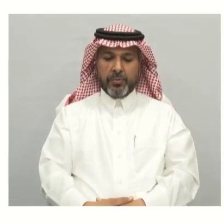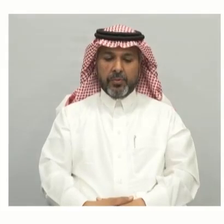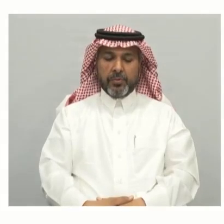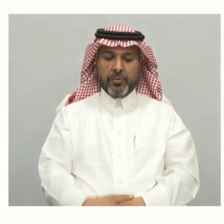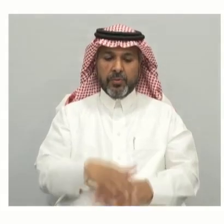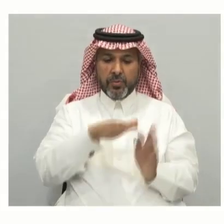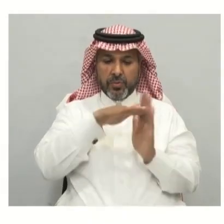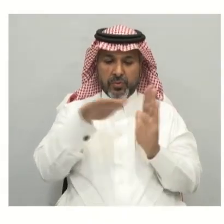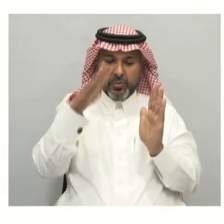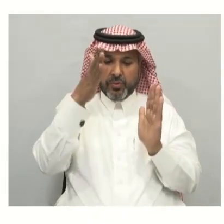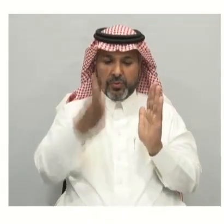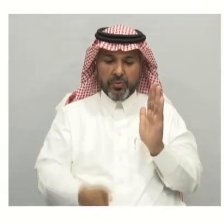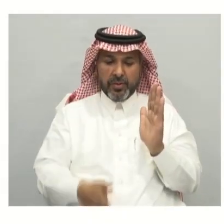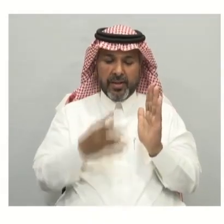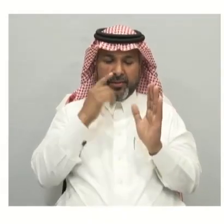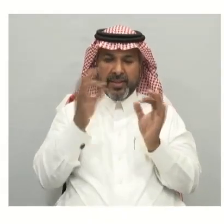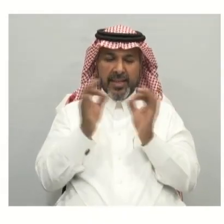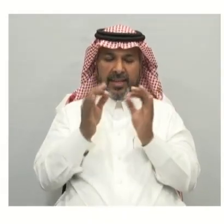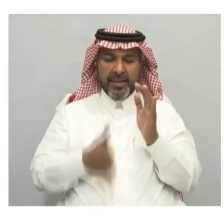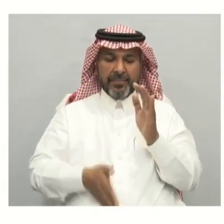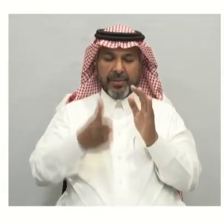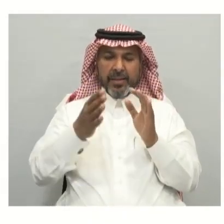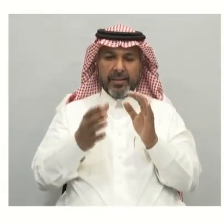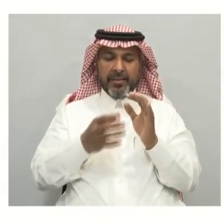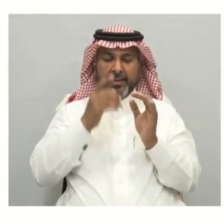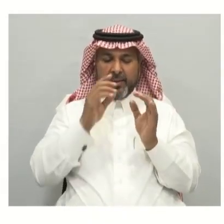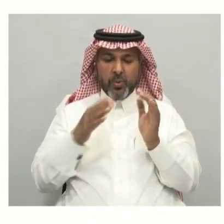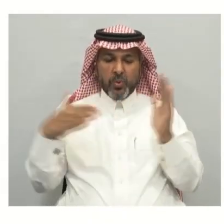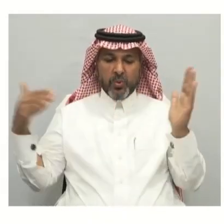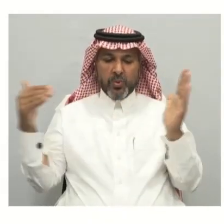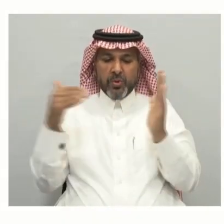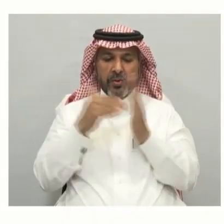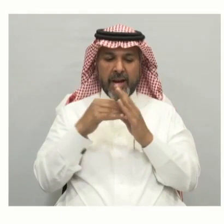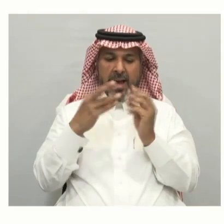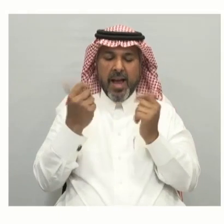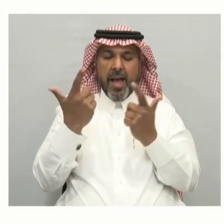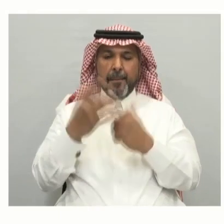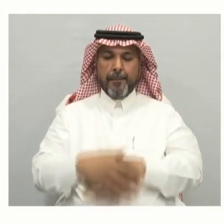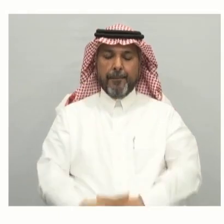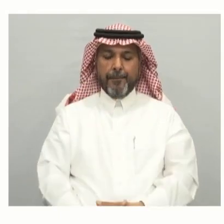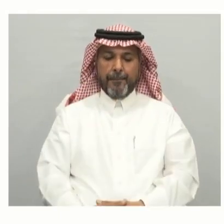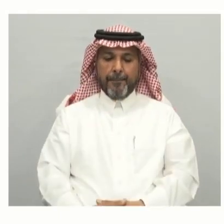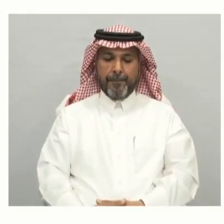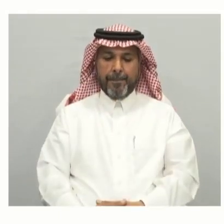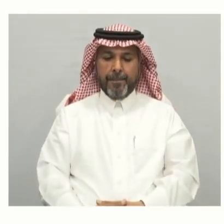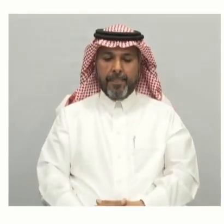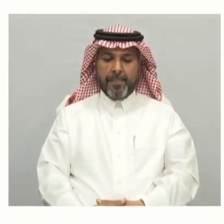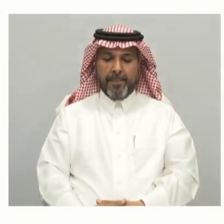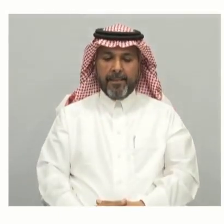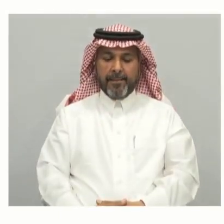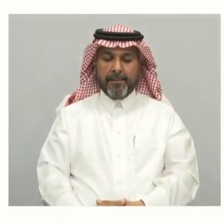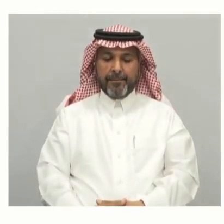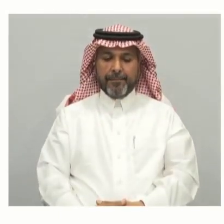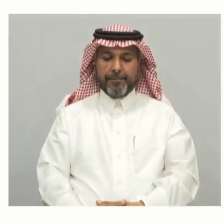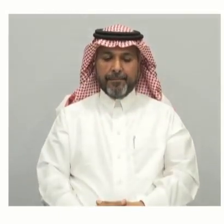نرسم عمود تقريبا الى ان يتقاطع مع هذا الخط هنا ومن ثم ننظر